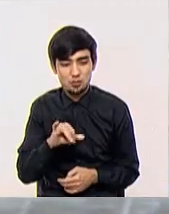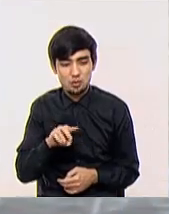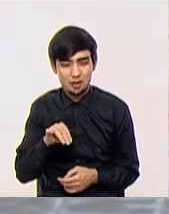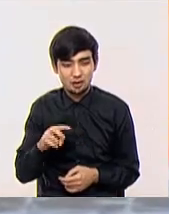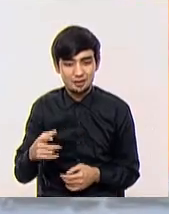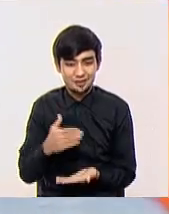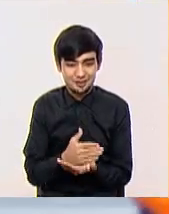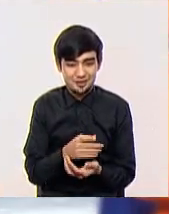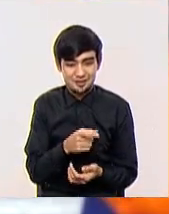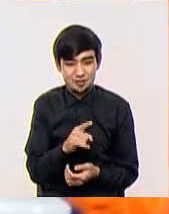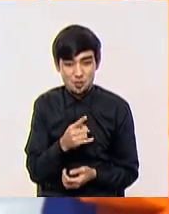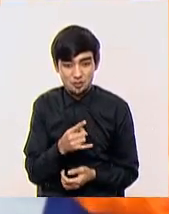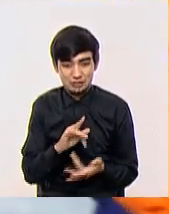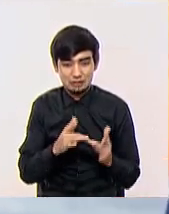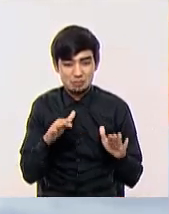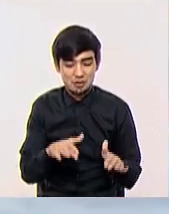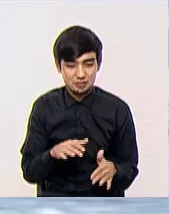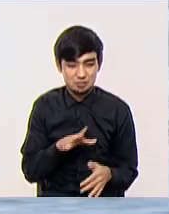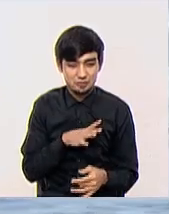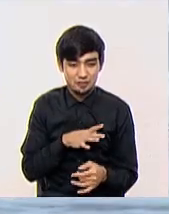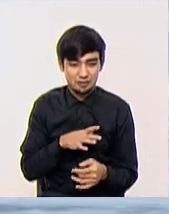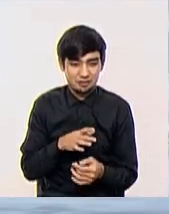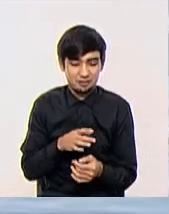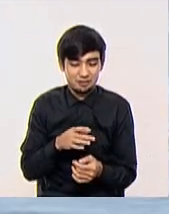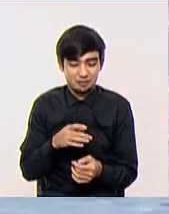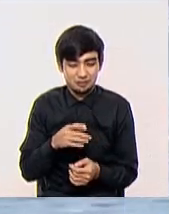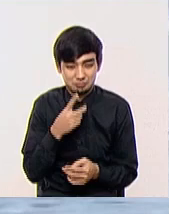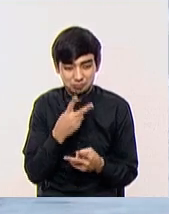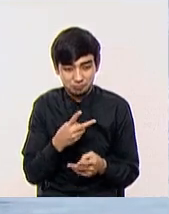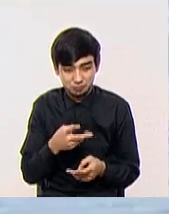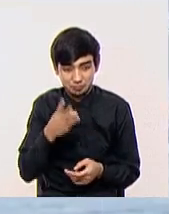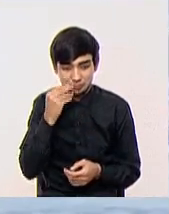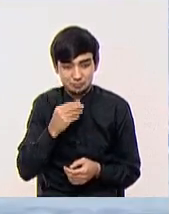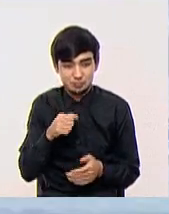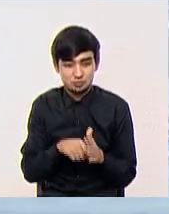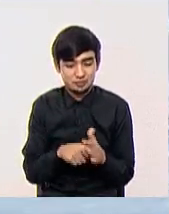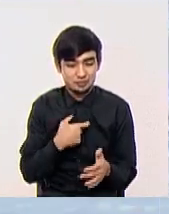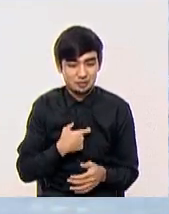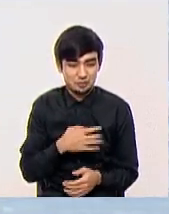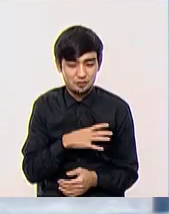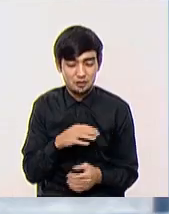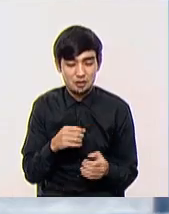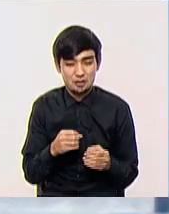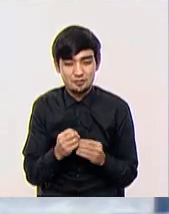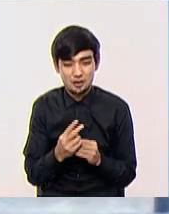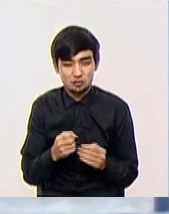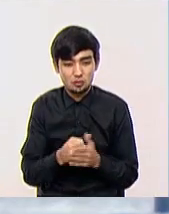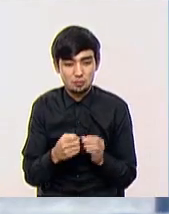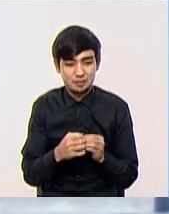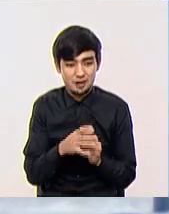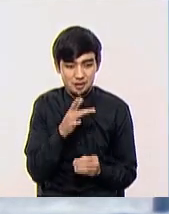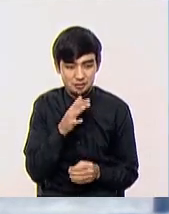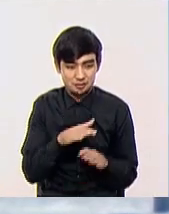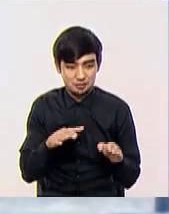говорят, что с этим сталкивается половина детей в возрасте от 12 до 15 лет. Далина Сипова, Дидар Елеуф,